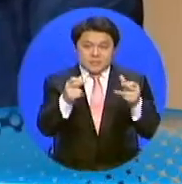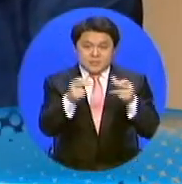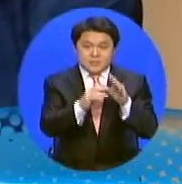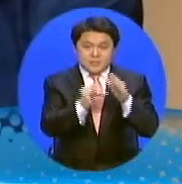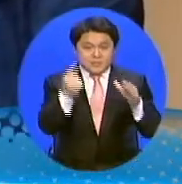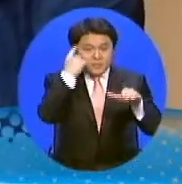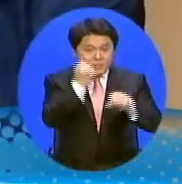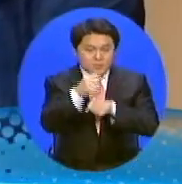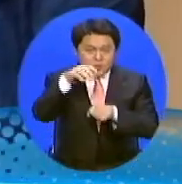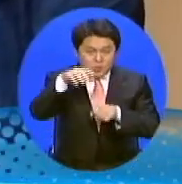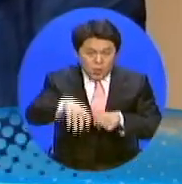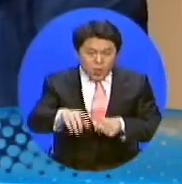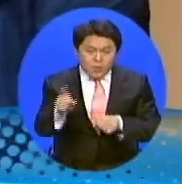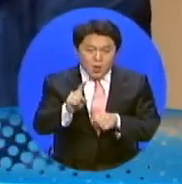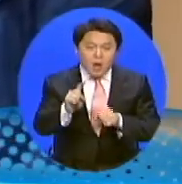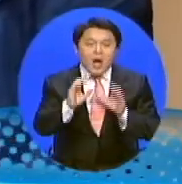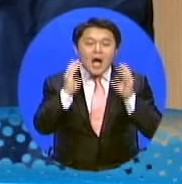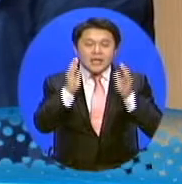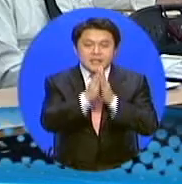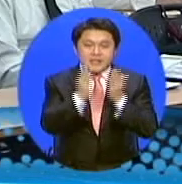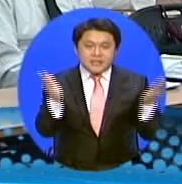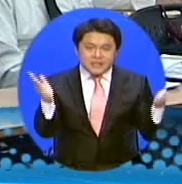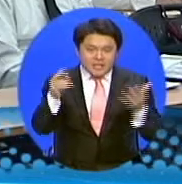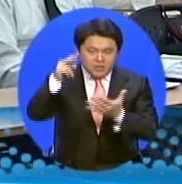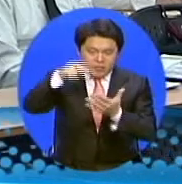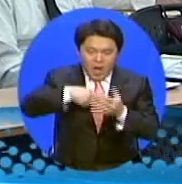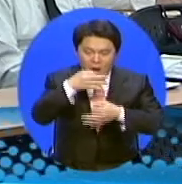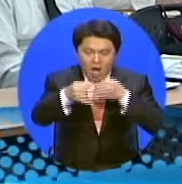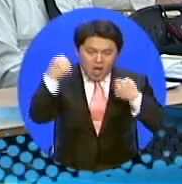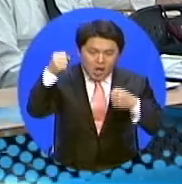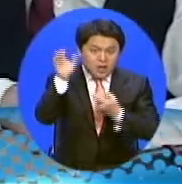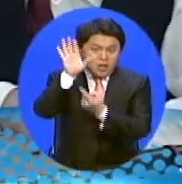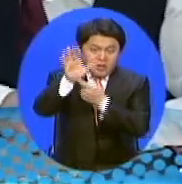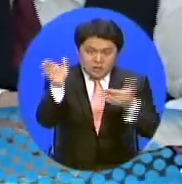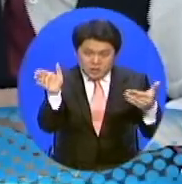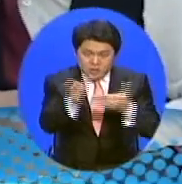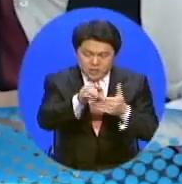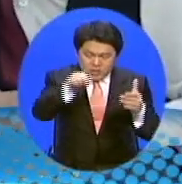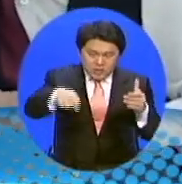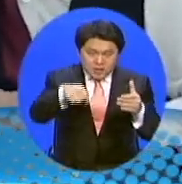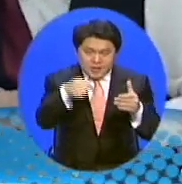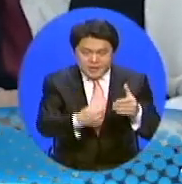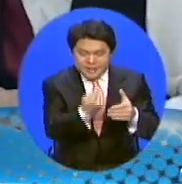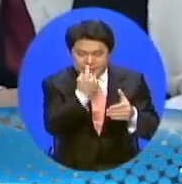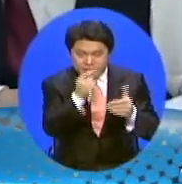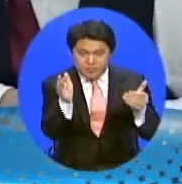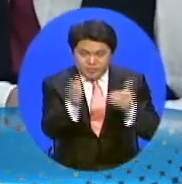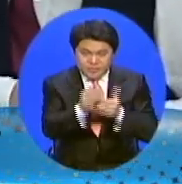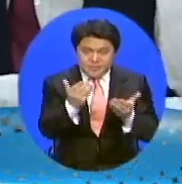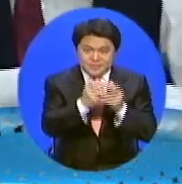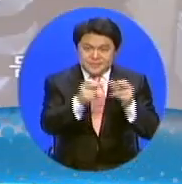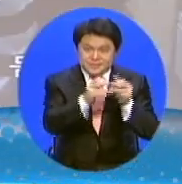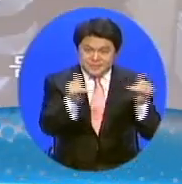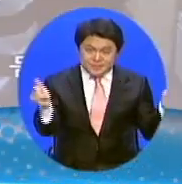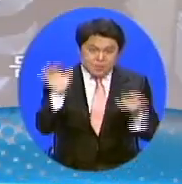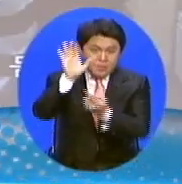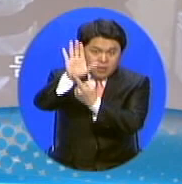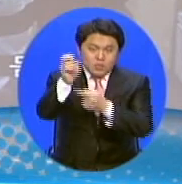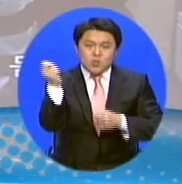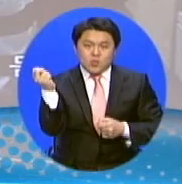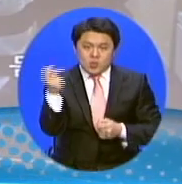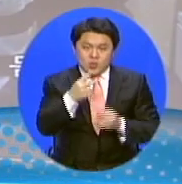한국발달장애인가족연구소가 발달장애인 동화구현 발표회를 열었습니다. 연구소 내 아카데미를 통해 동화구현 교육을 받은 발달장애인들의 발표회와